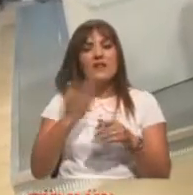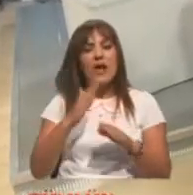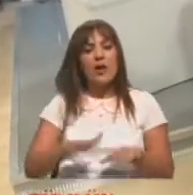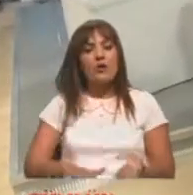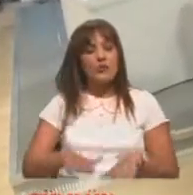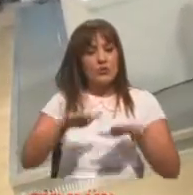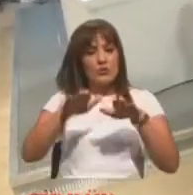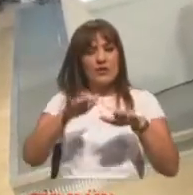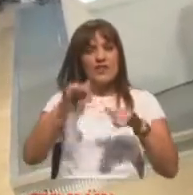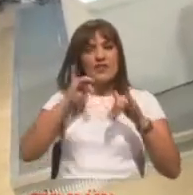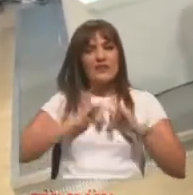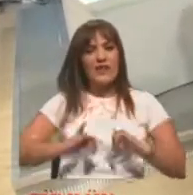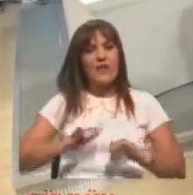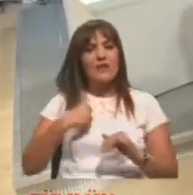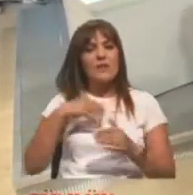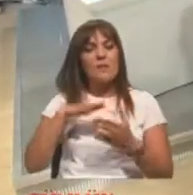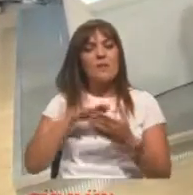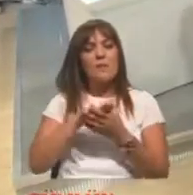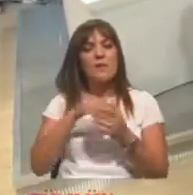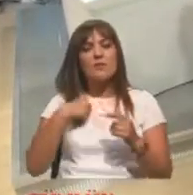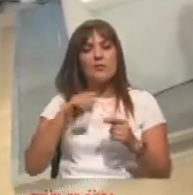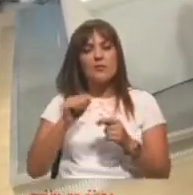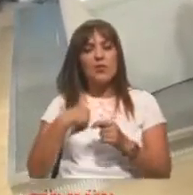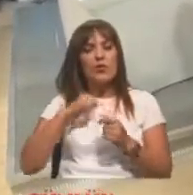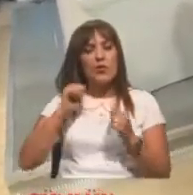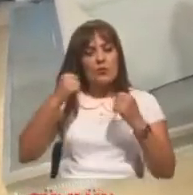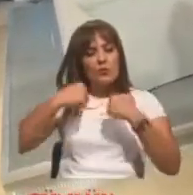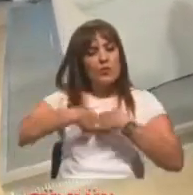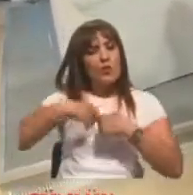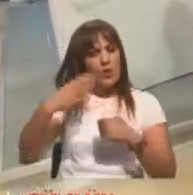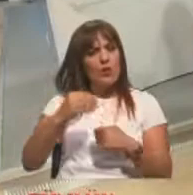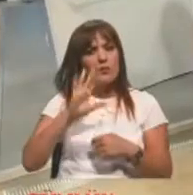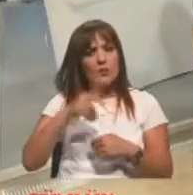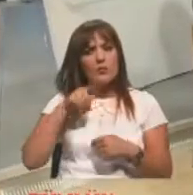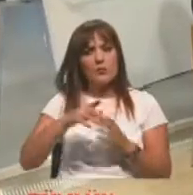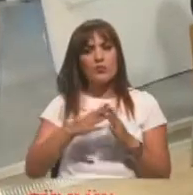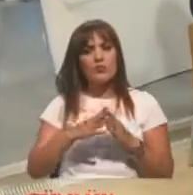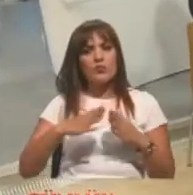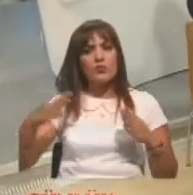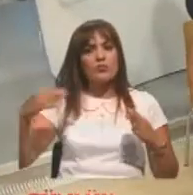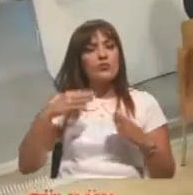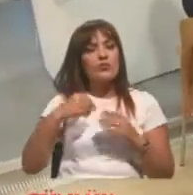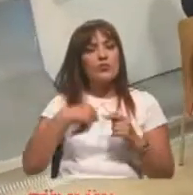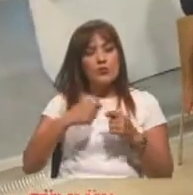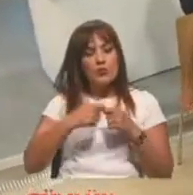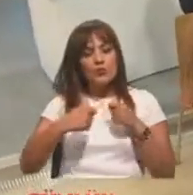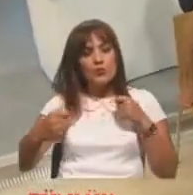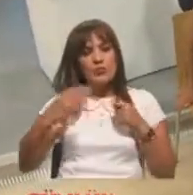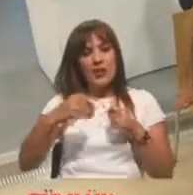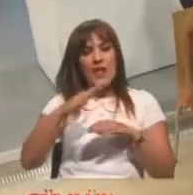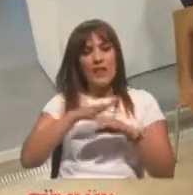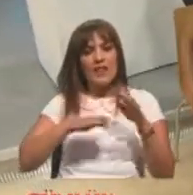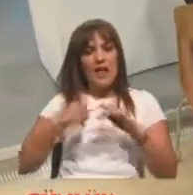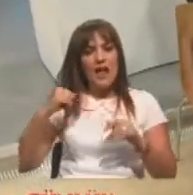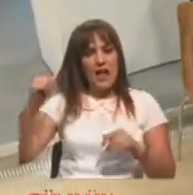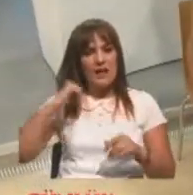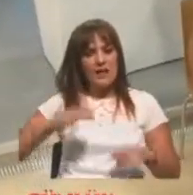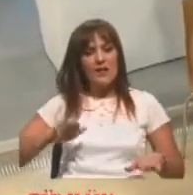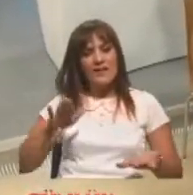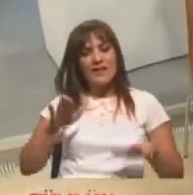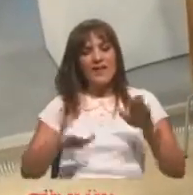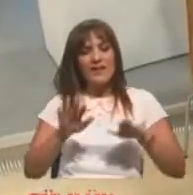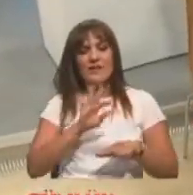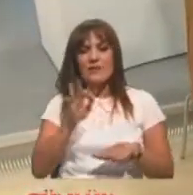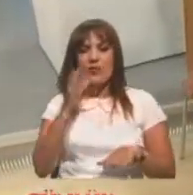yüksek bir yerde rahat bir şekilde bacaklarını bükebilirler. Burası uzayacak. Ellerimle arkadan destek alıyorum çünkü